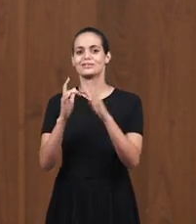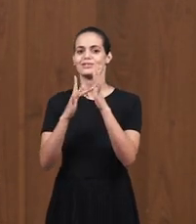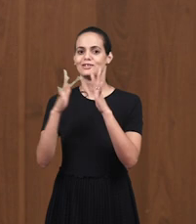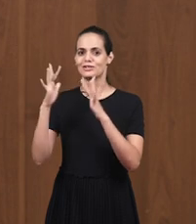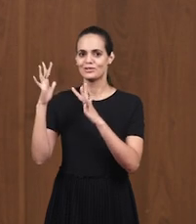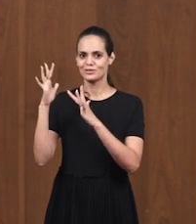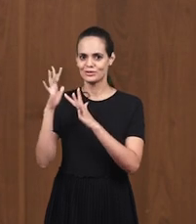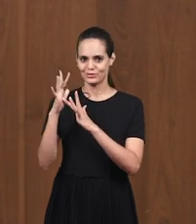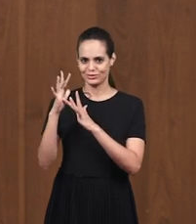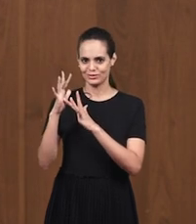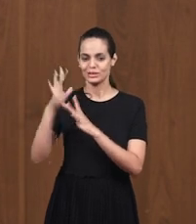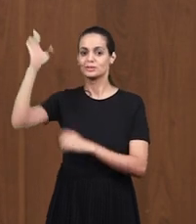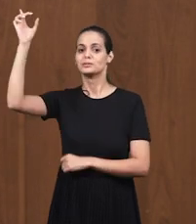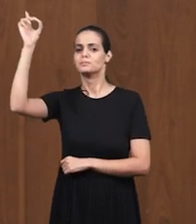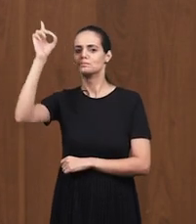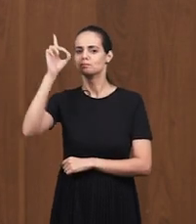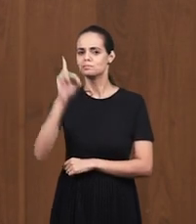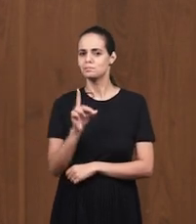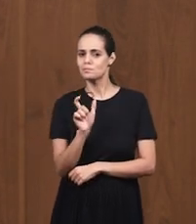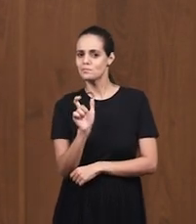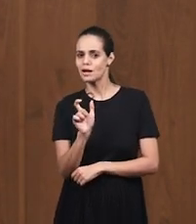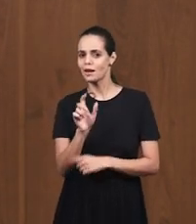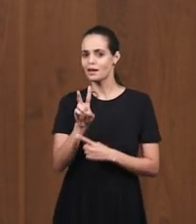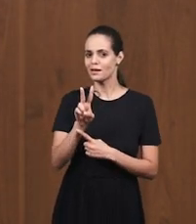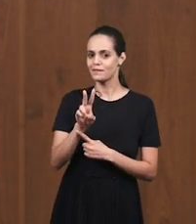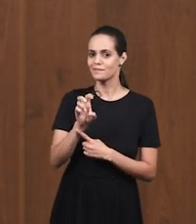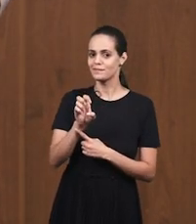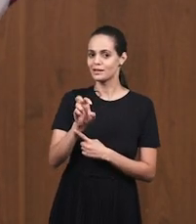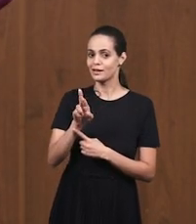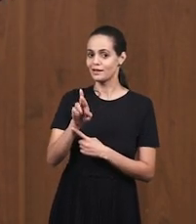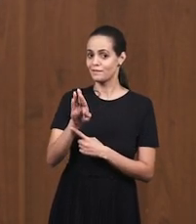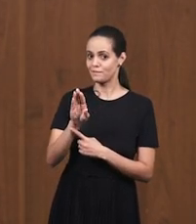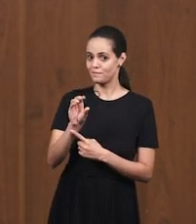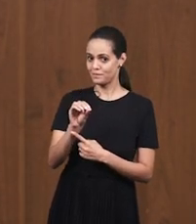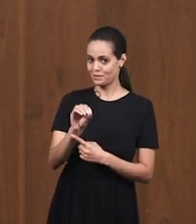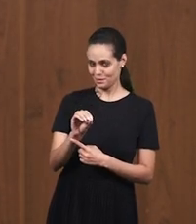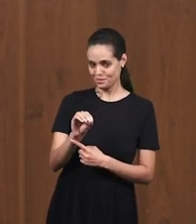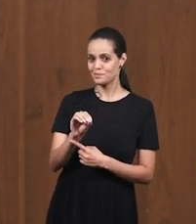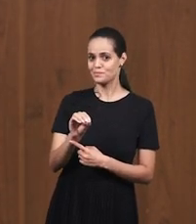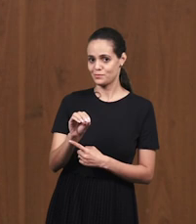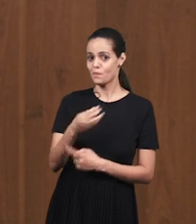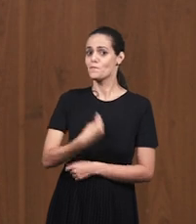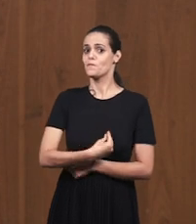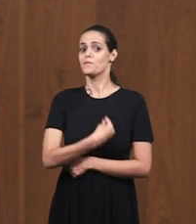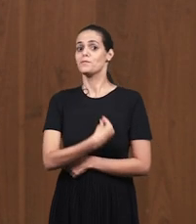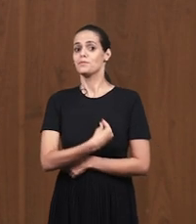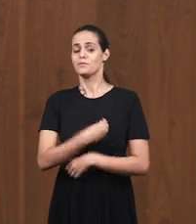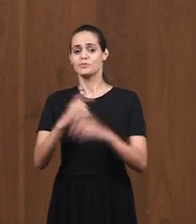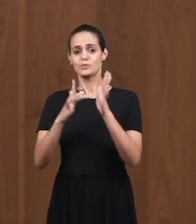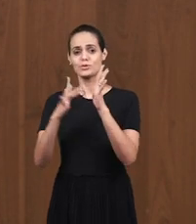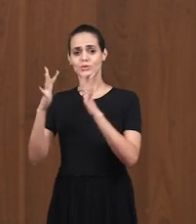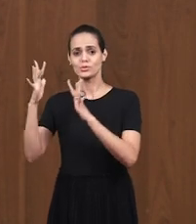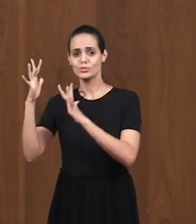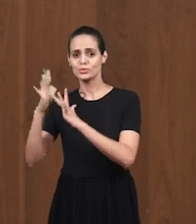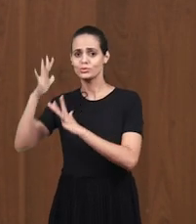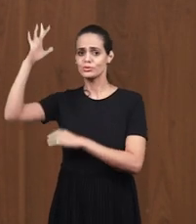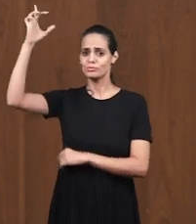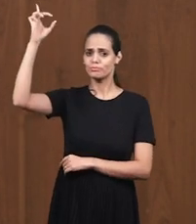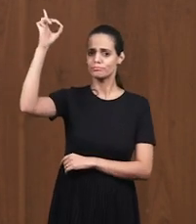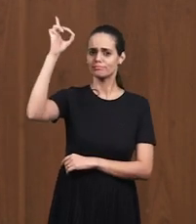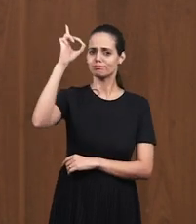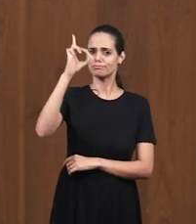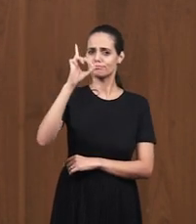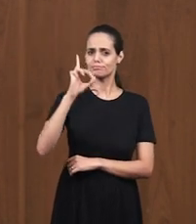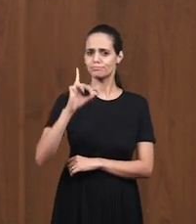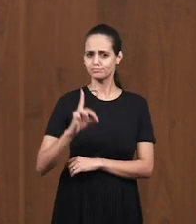ответ. Слово, которое стало плотью, это живое Слово и обитало с нами, это Господь